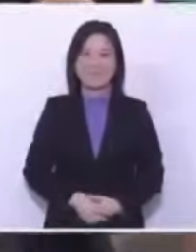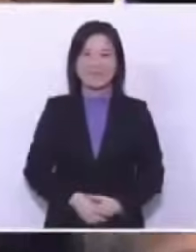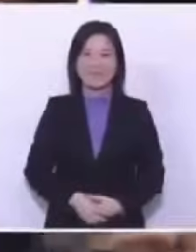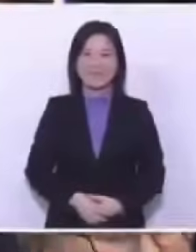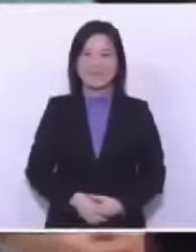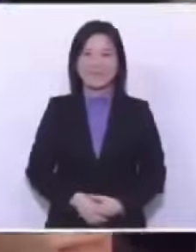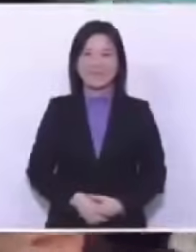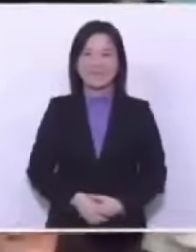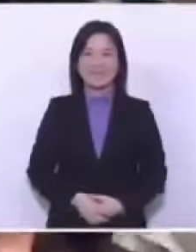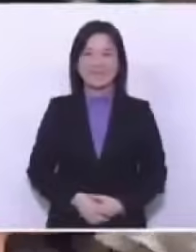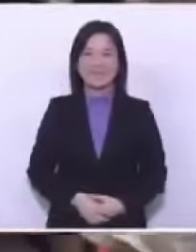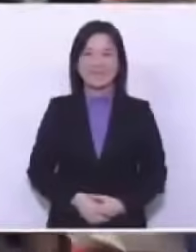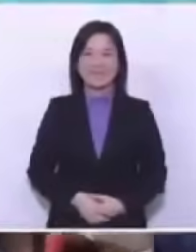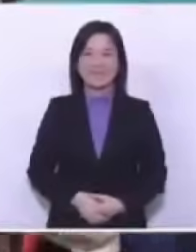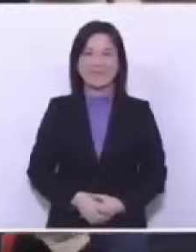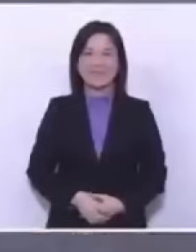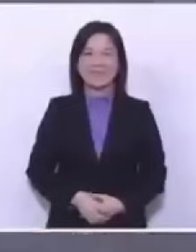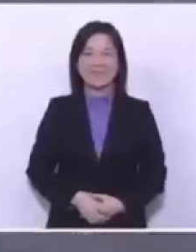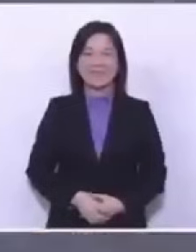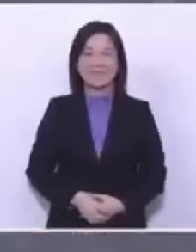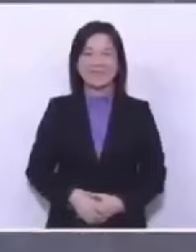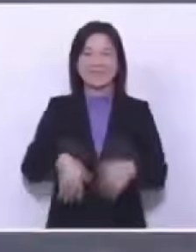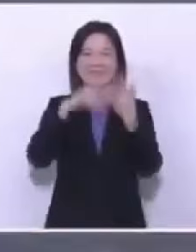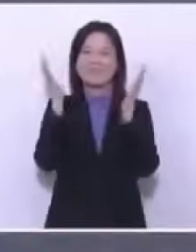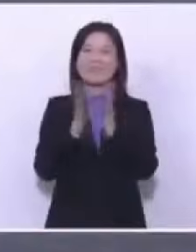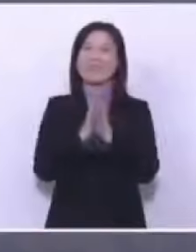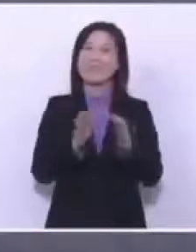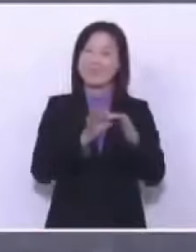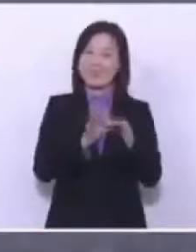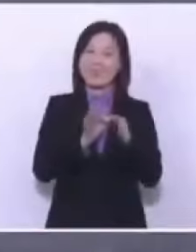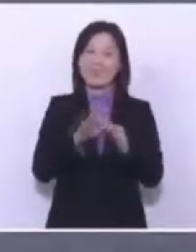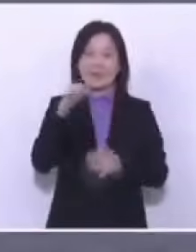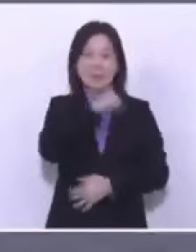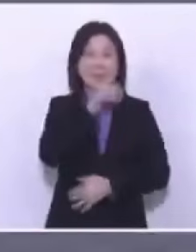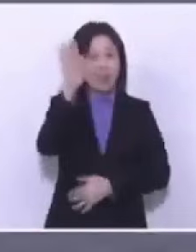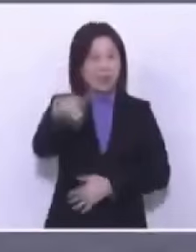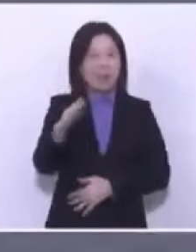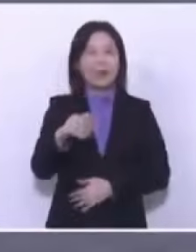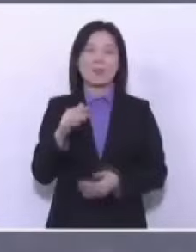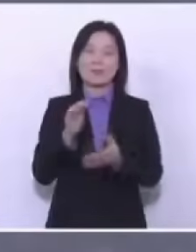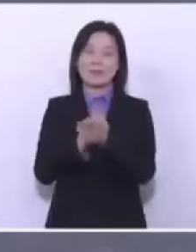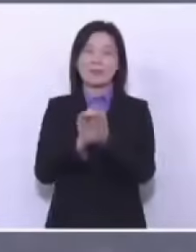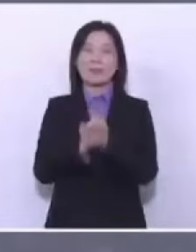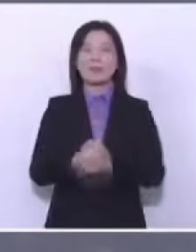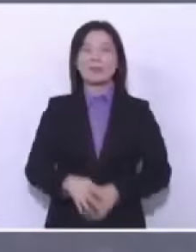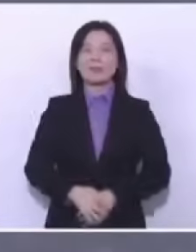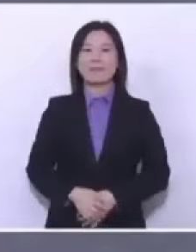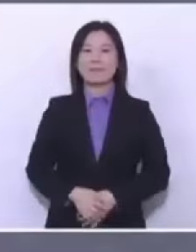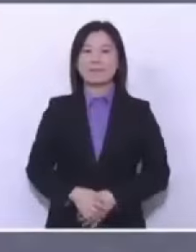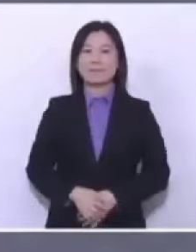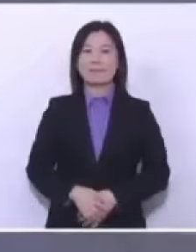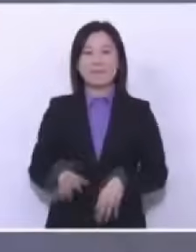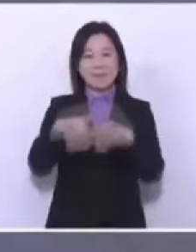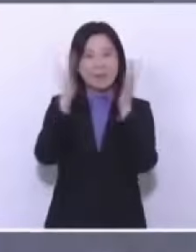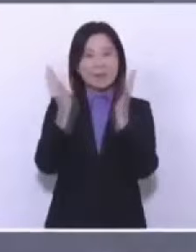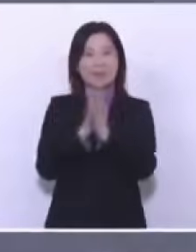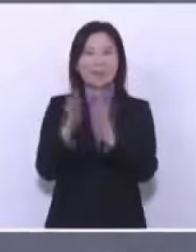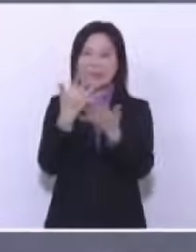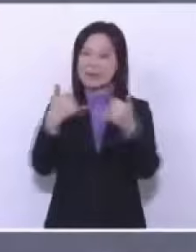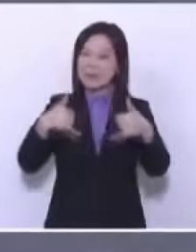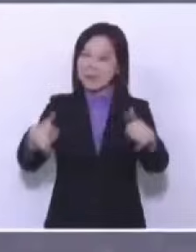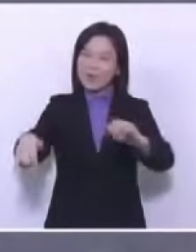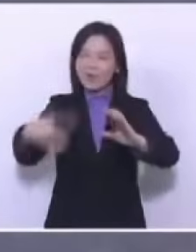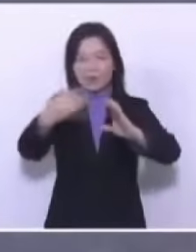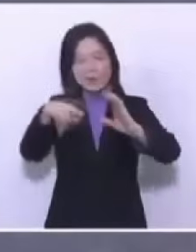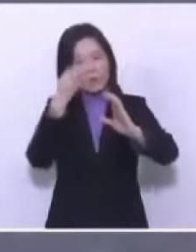所有关心台湾前途的朋友们，所有目前在网络上